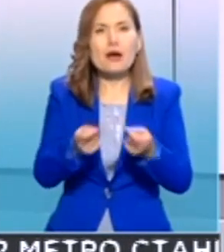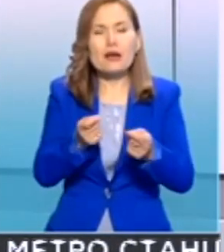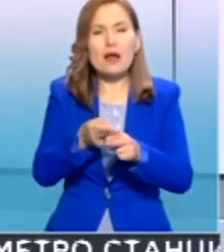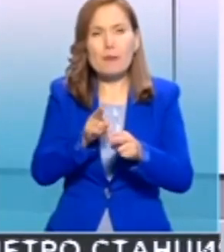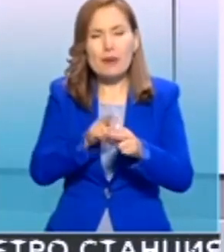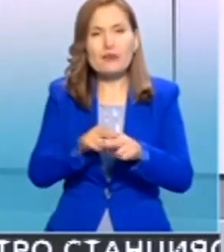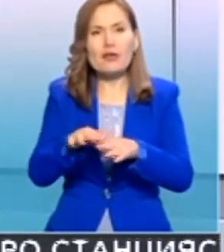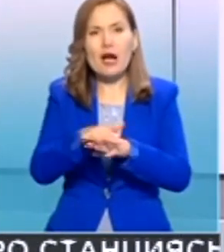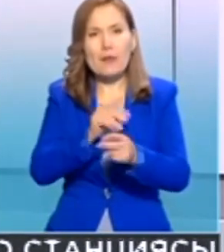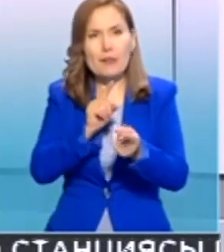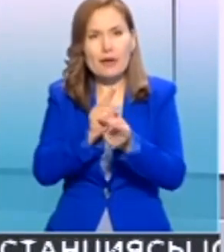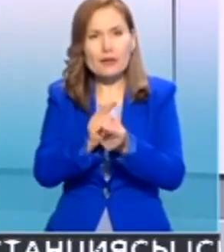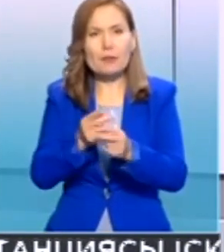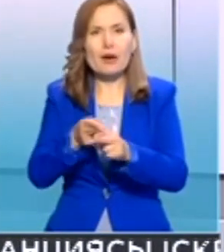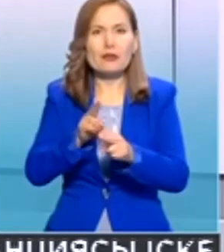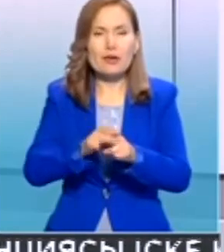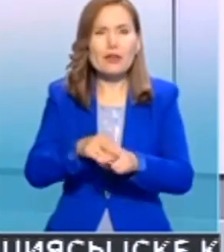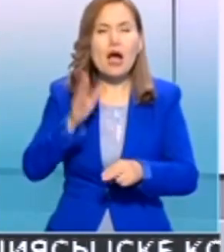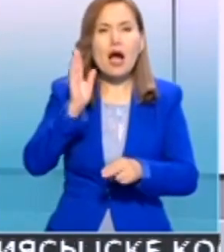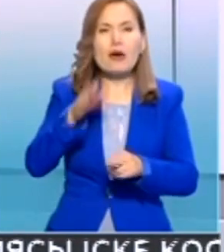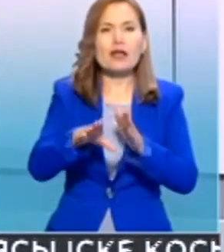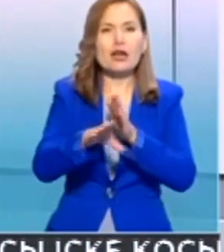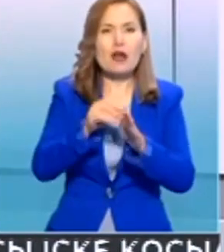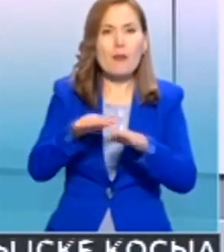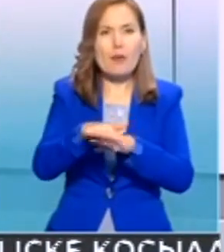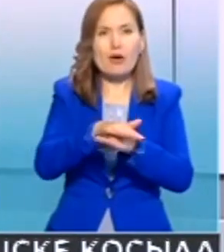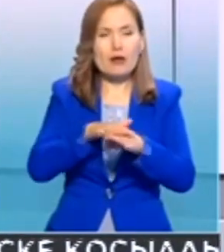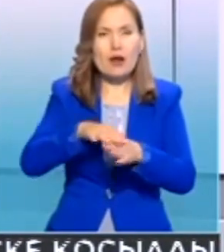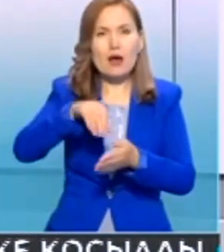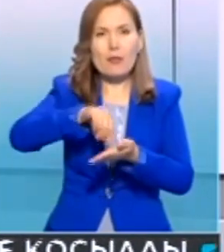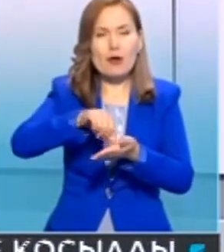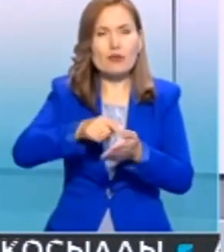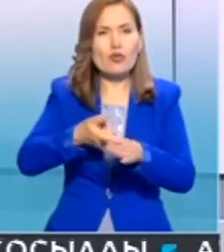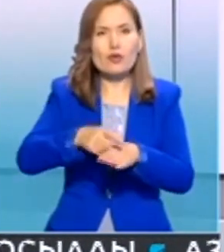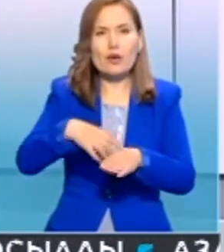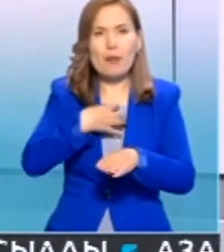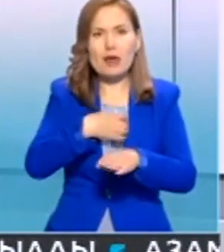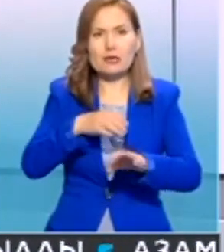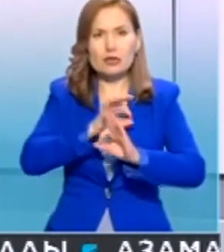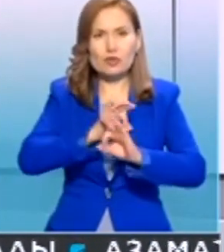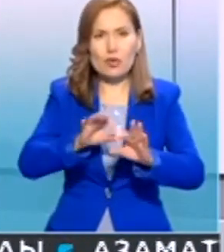елеулі оқиға қарсаңында халықпен жүздесіп, алдағы референдумның маңыздылығына тоқталды.